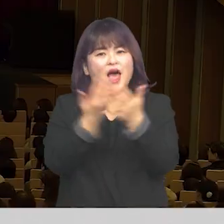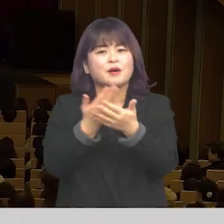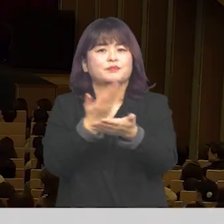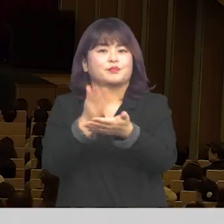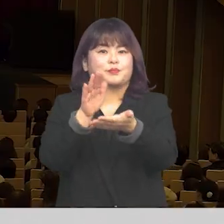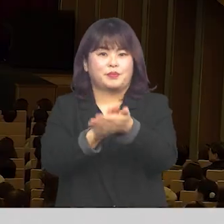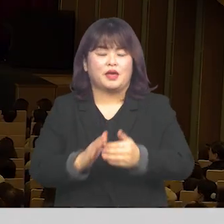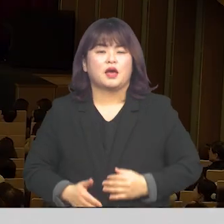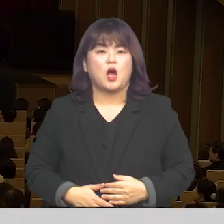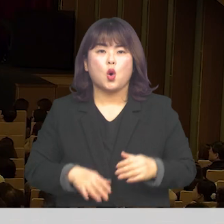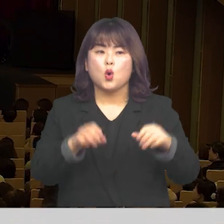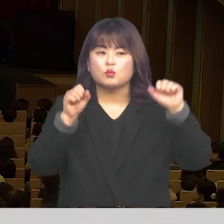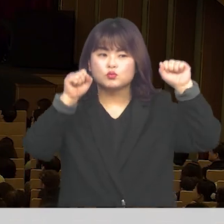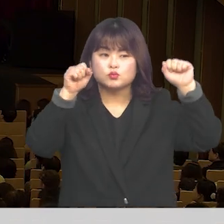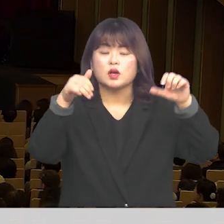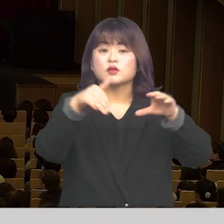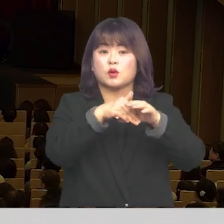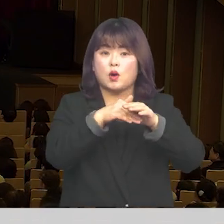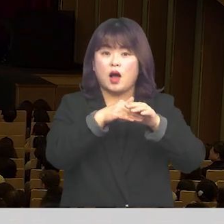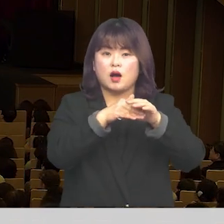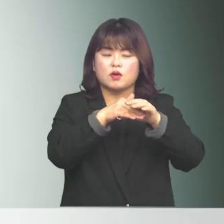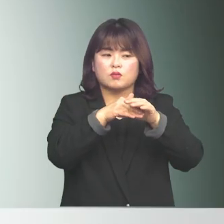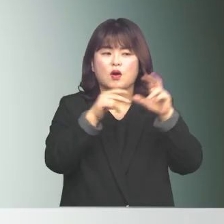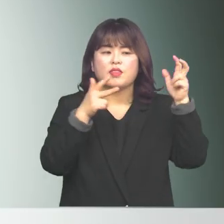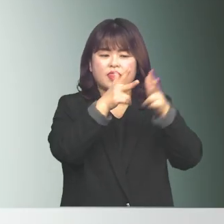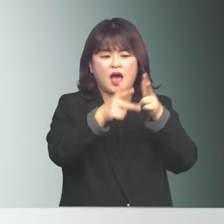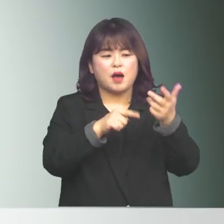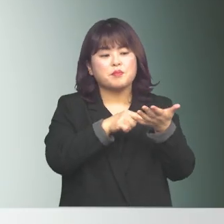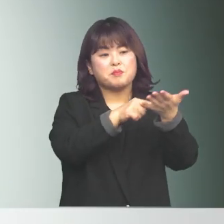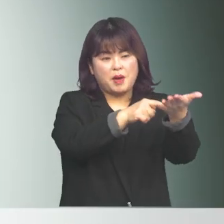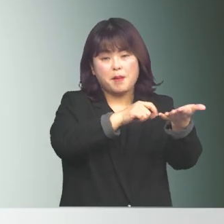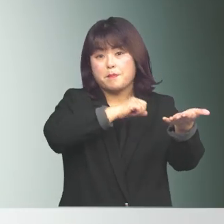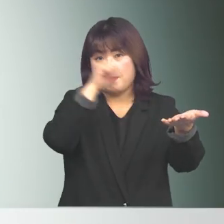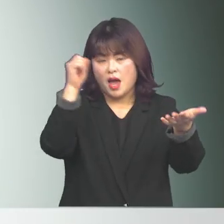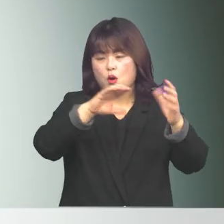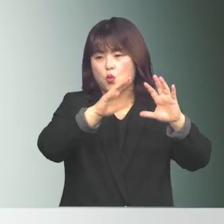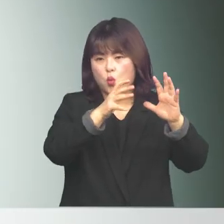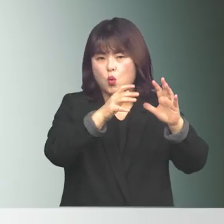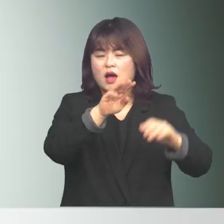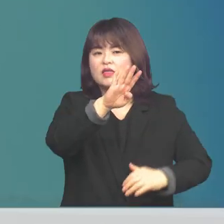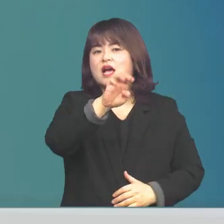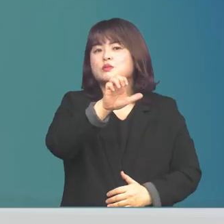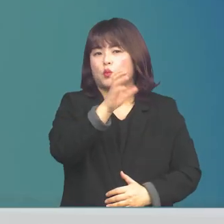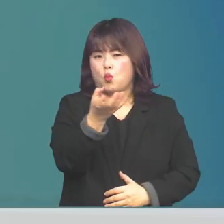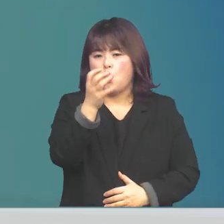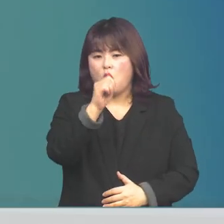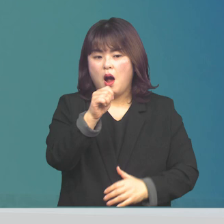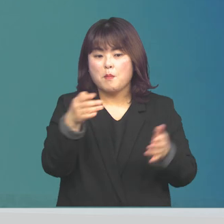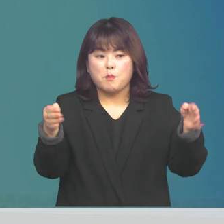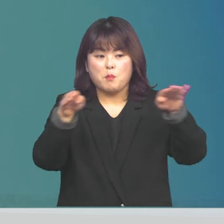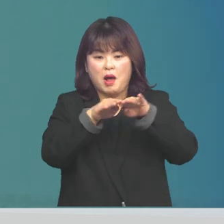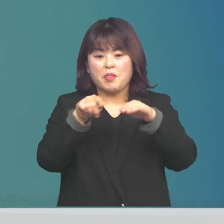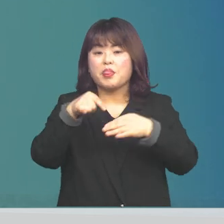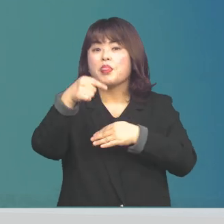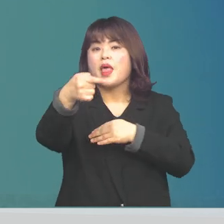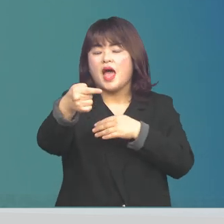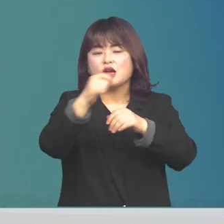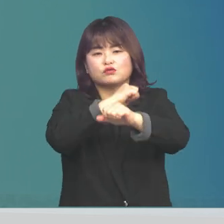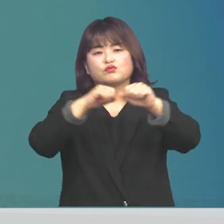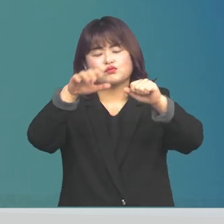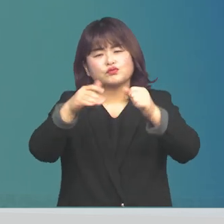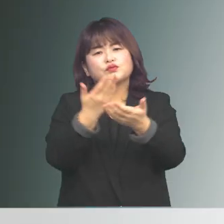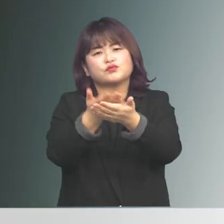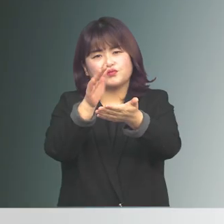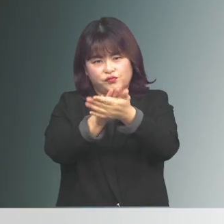이 시장은 올해엔 문화체육관광부 공모사업 선정으로 확보한 국비와 시비를 45억 원을 들여 호은아트홀